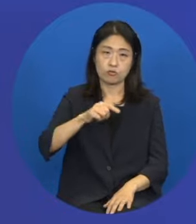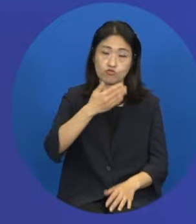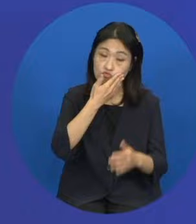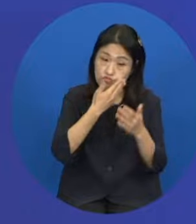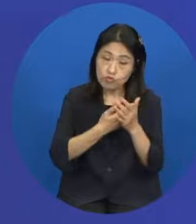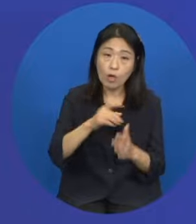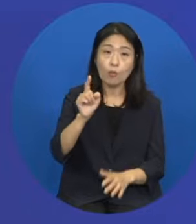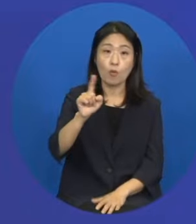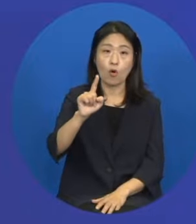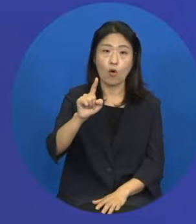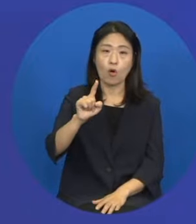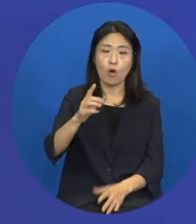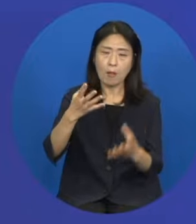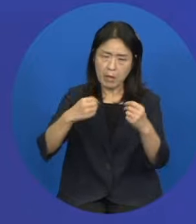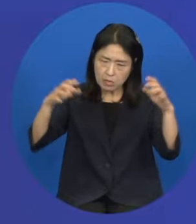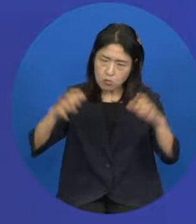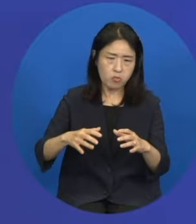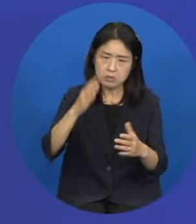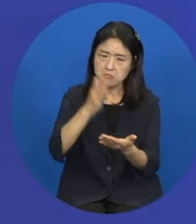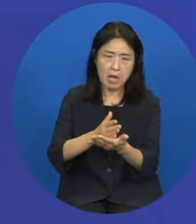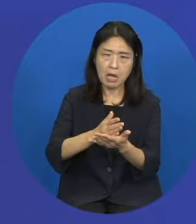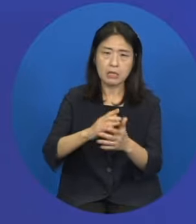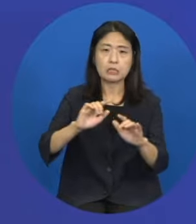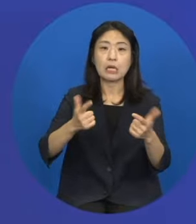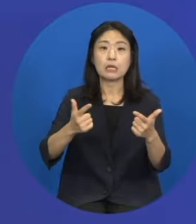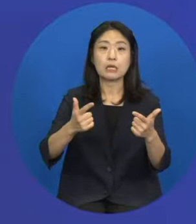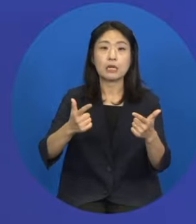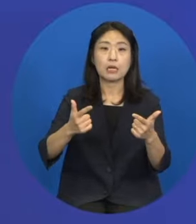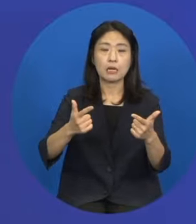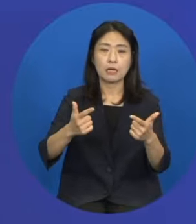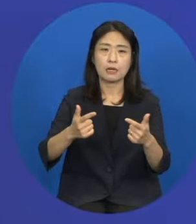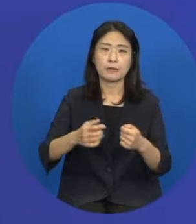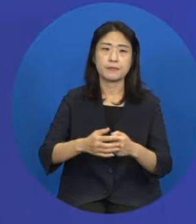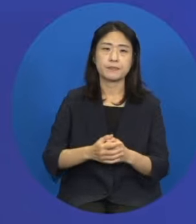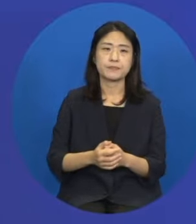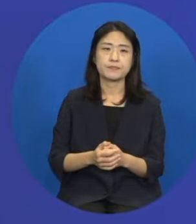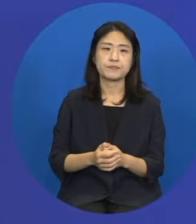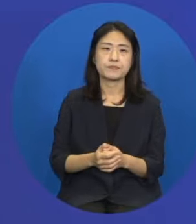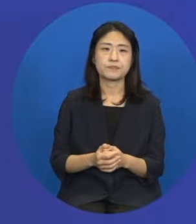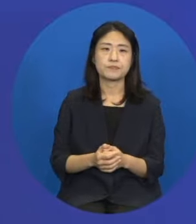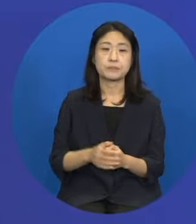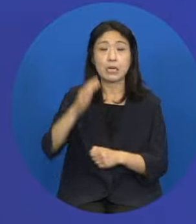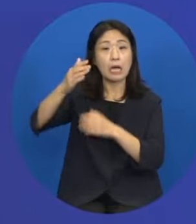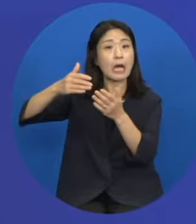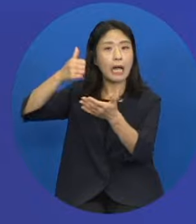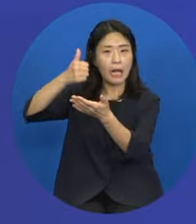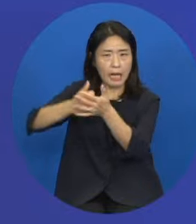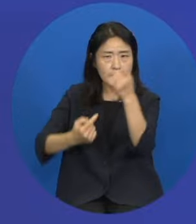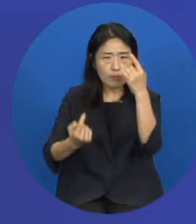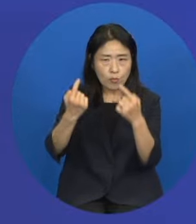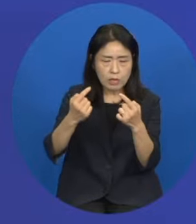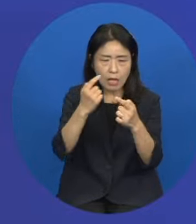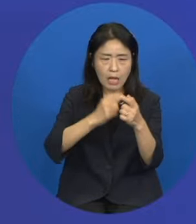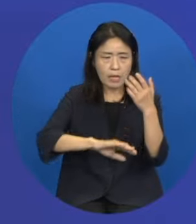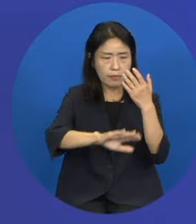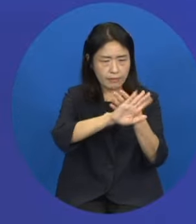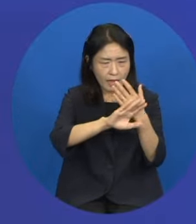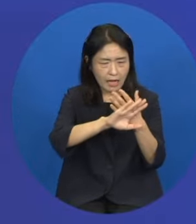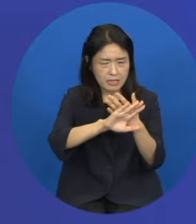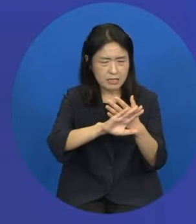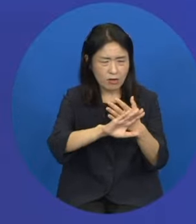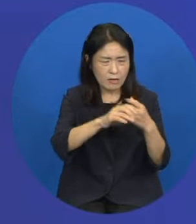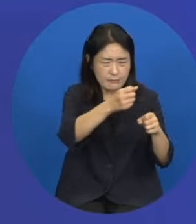많이 모이지 말라가 아닙니다. 많이 모이지 말라가 핵심 메시지가 아니고 하나님보다 그 어떤 다른 것을